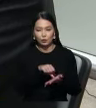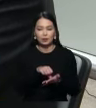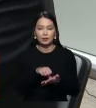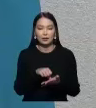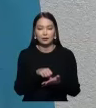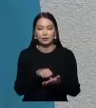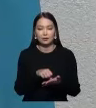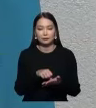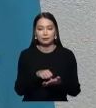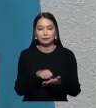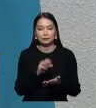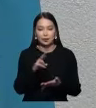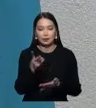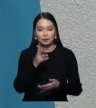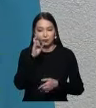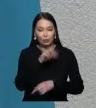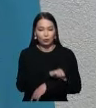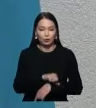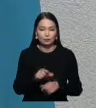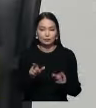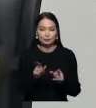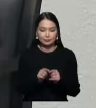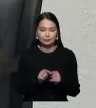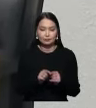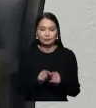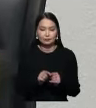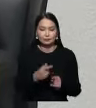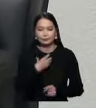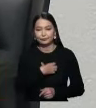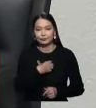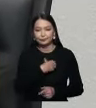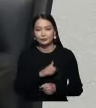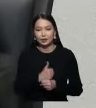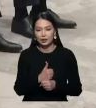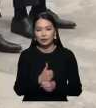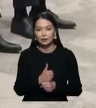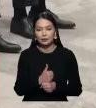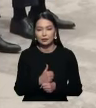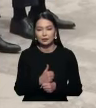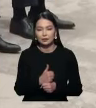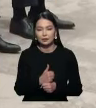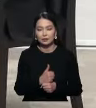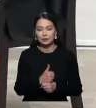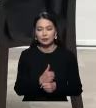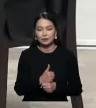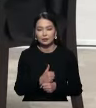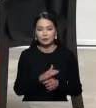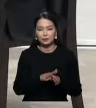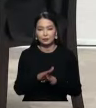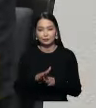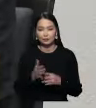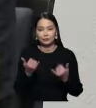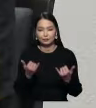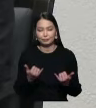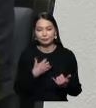100 стран. Молодые люди, которые увлекаются и диджитал-спортом, и традиционным спортом. Вот что касается